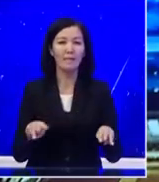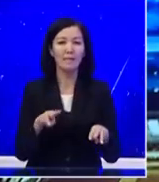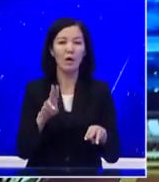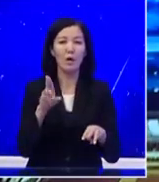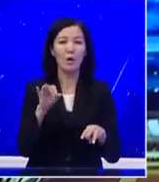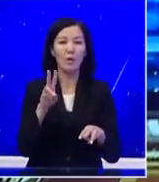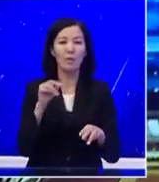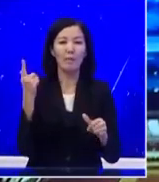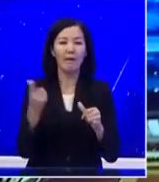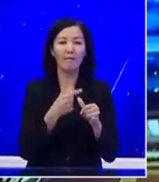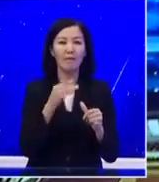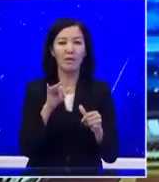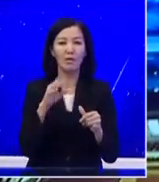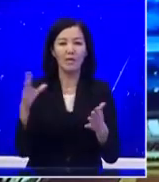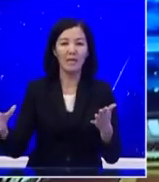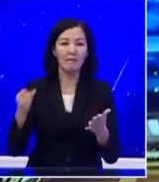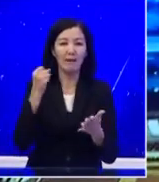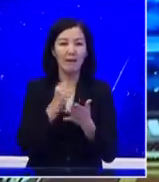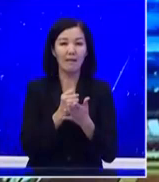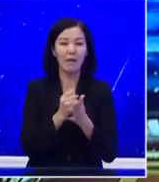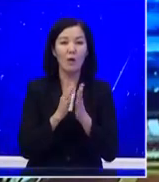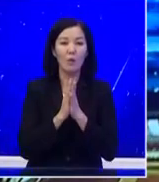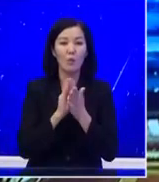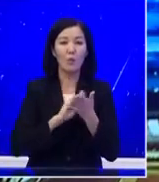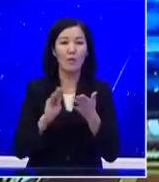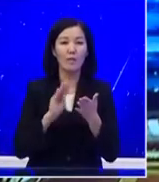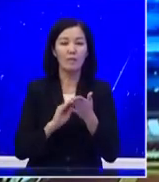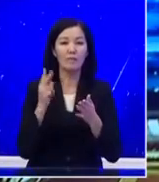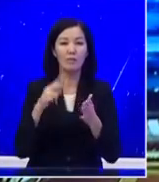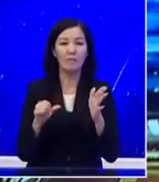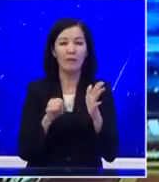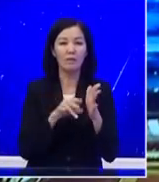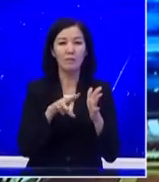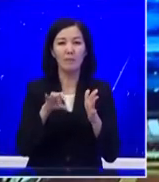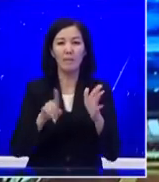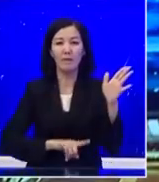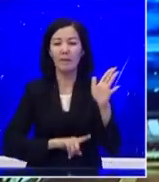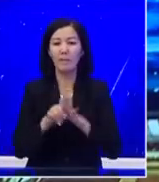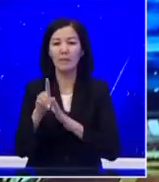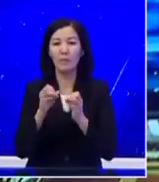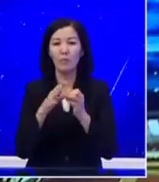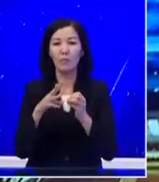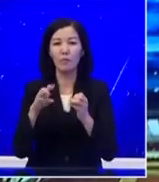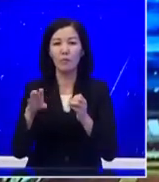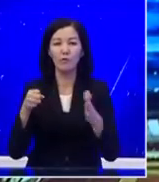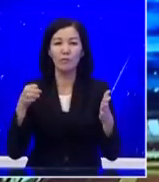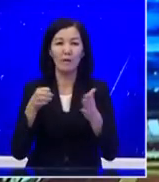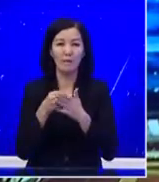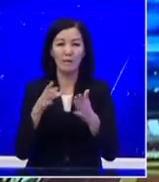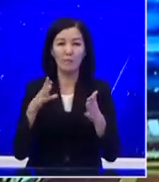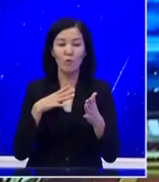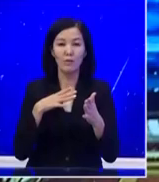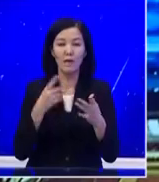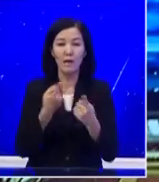сыйлығын тағайындаған. Өтінімдер қабылдау 26 мамыр мен 15 маусым аралығында болды. Сонымен қатар ақпарат саласы қызметкерлері